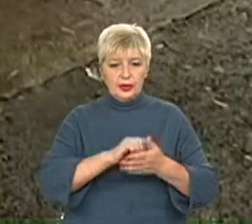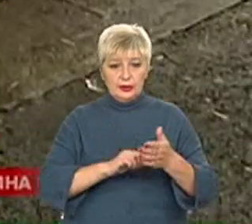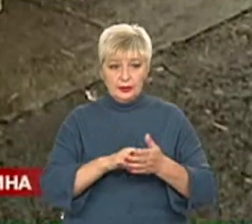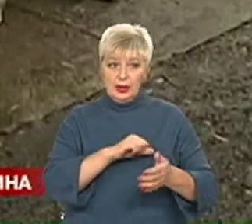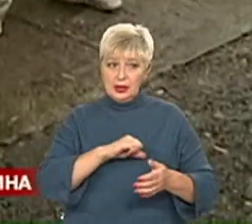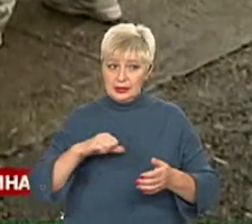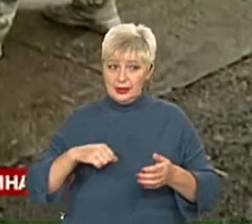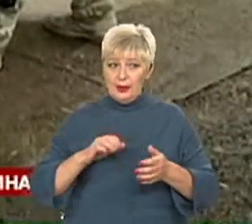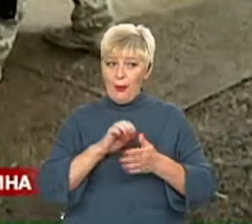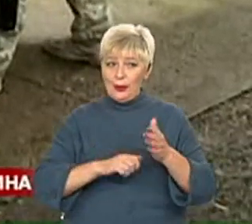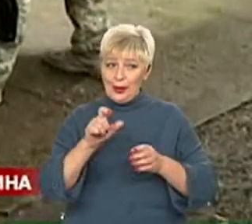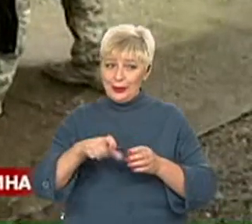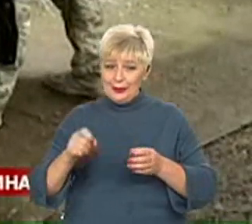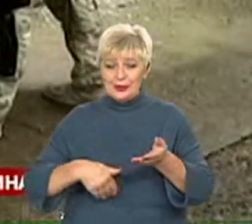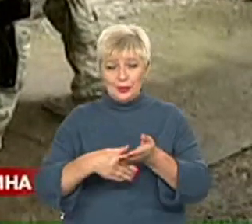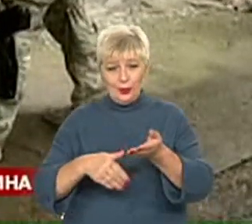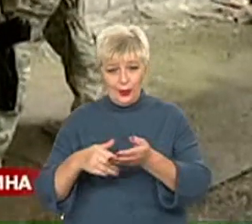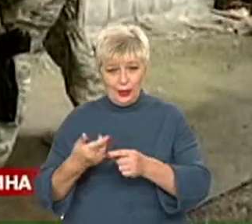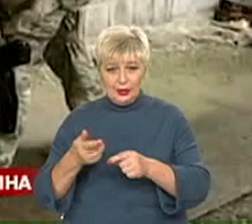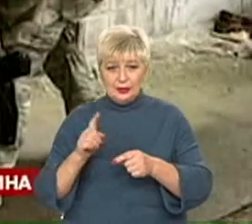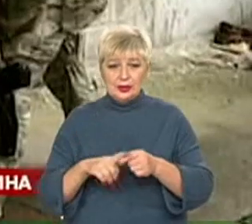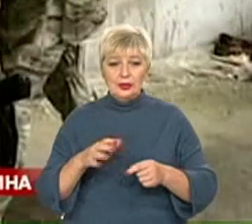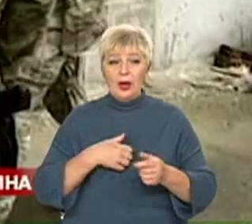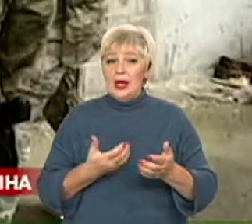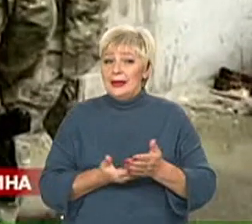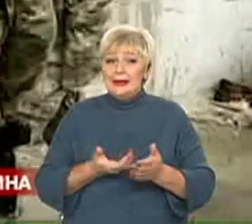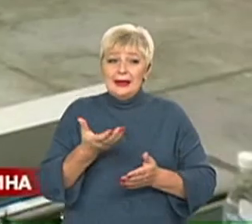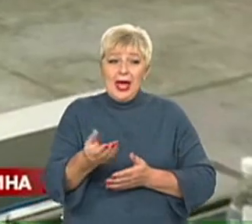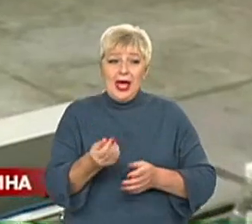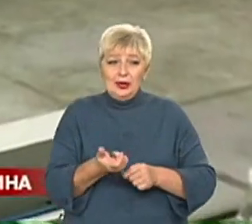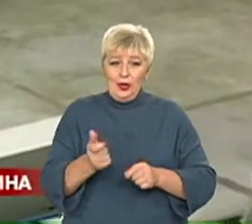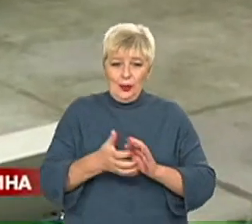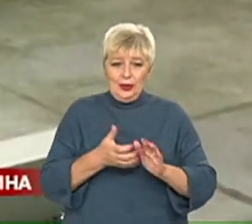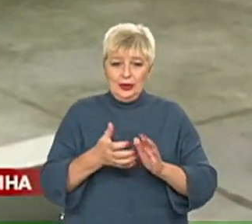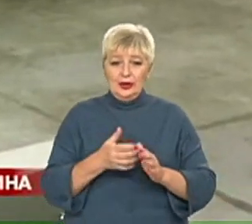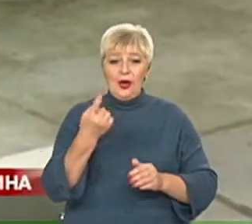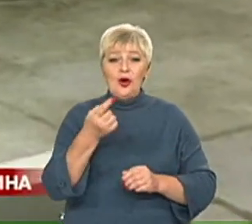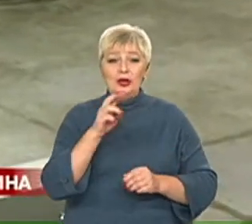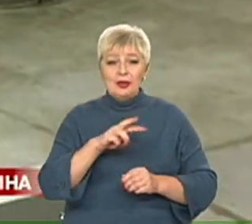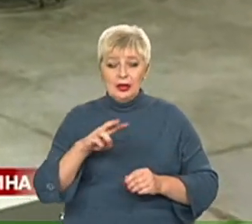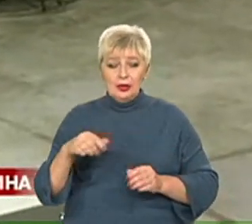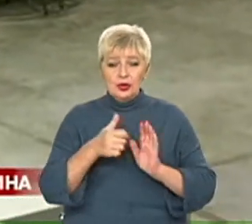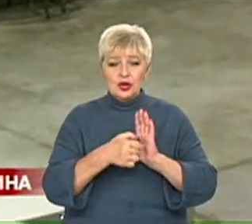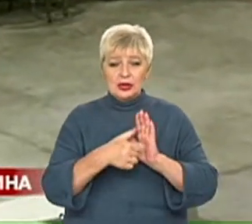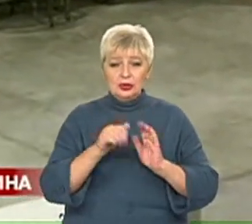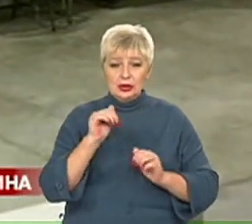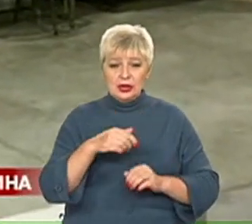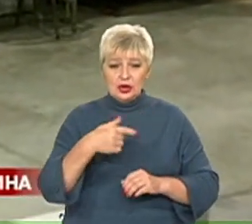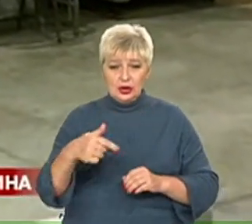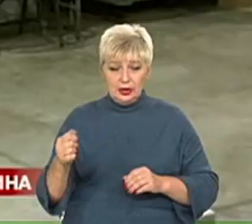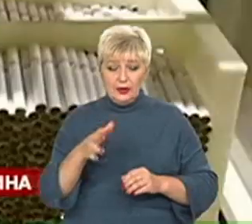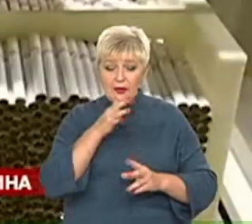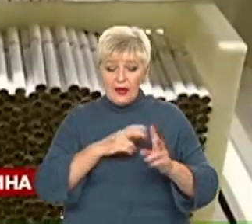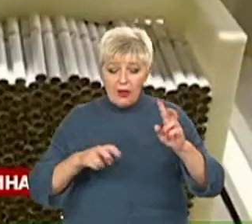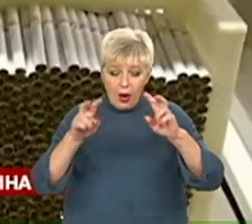самі податківці. У результаті афери підприємство не доплатило державі 1 600 000 гривень. Під час